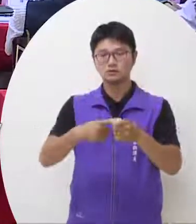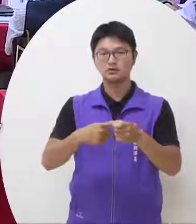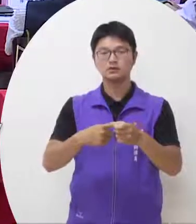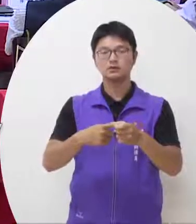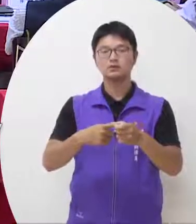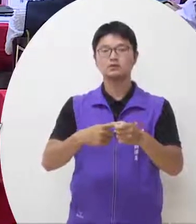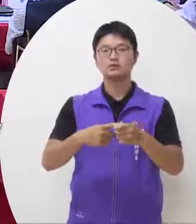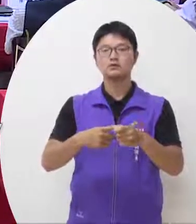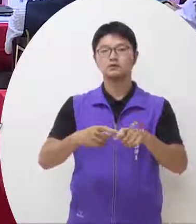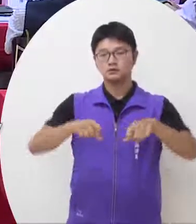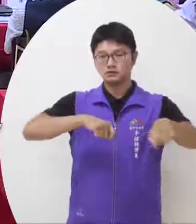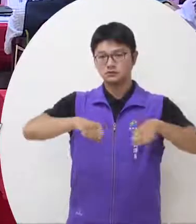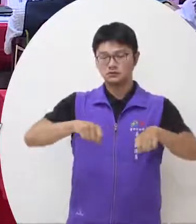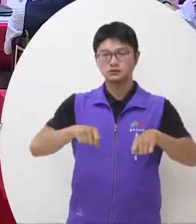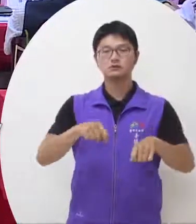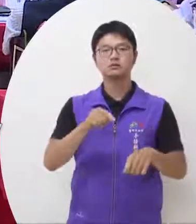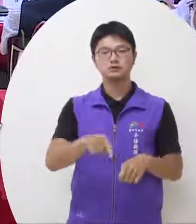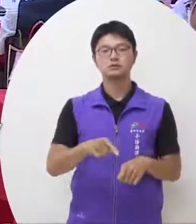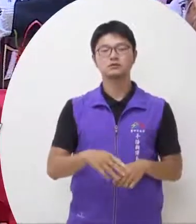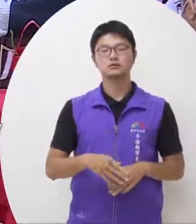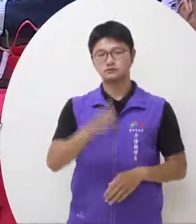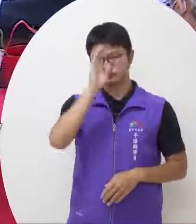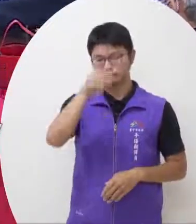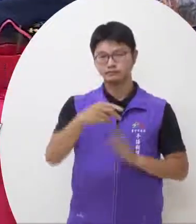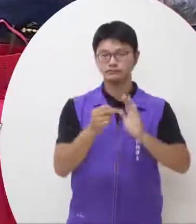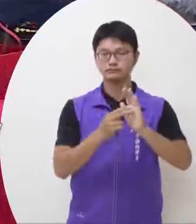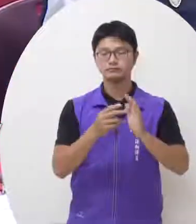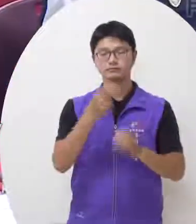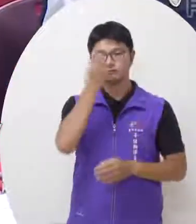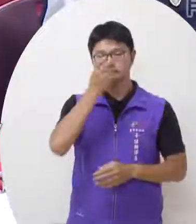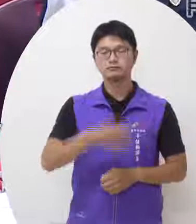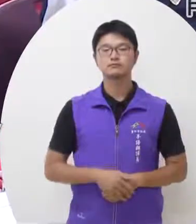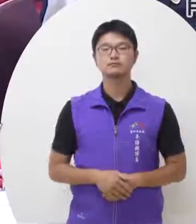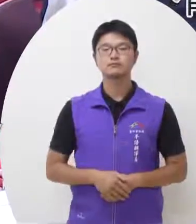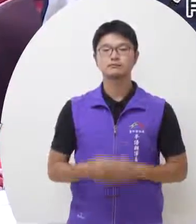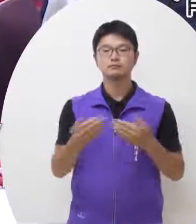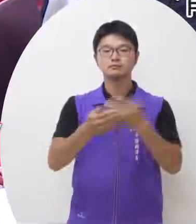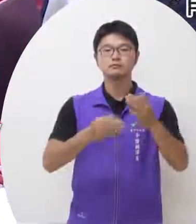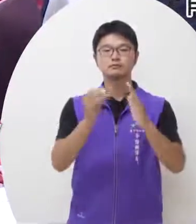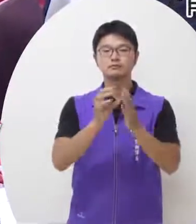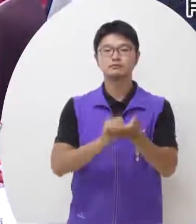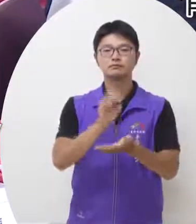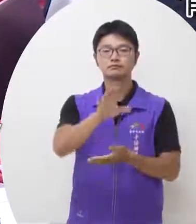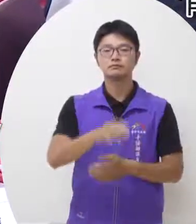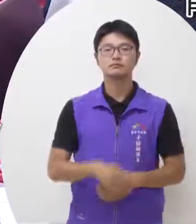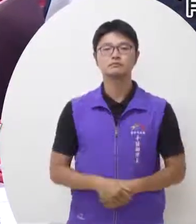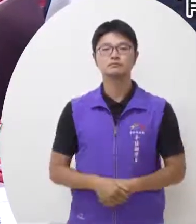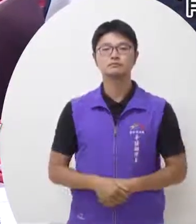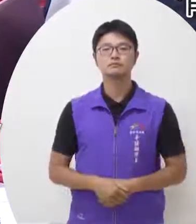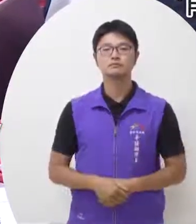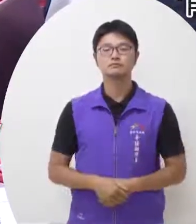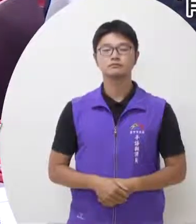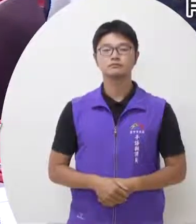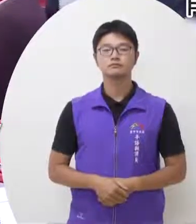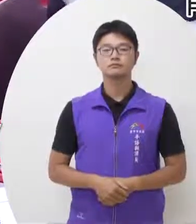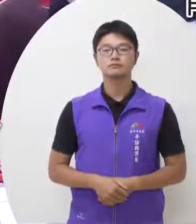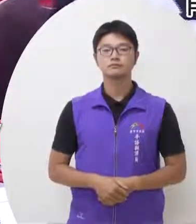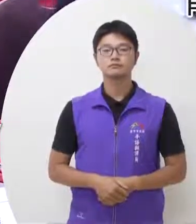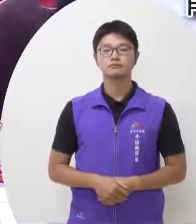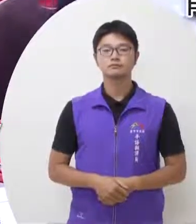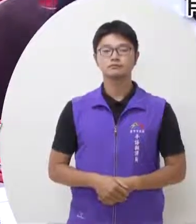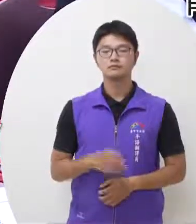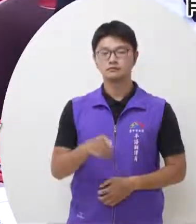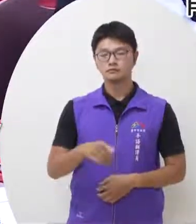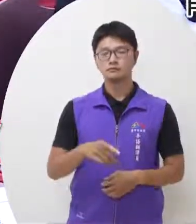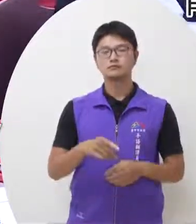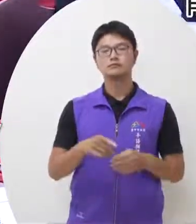案一份，进行审议，请交通局说明。 交通局报告，依据公营大众运输股份有限公